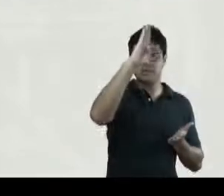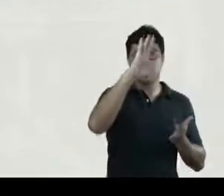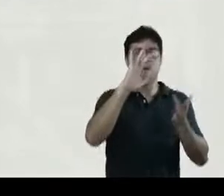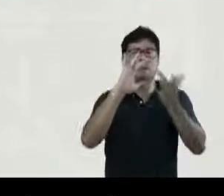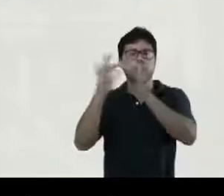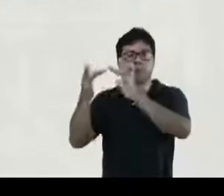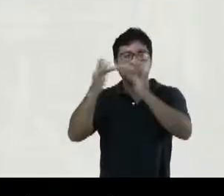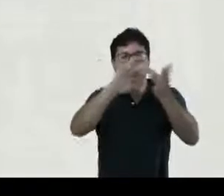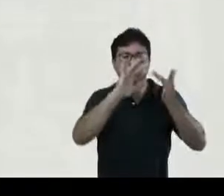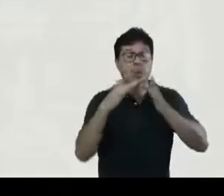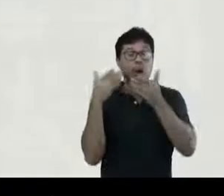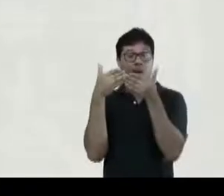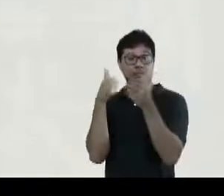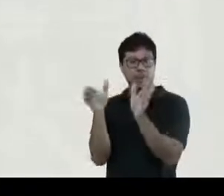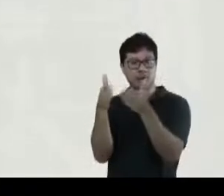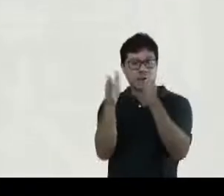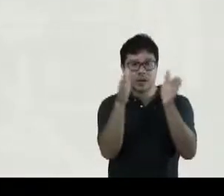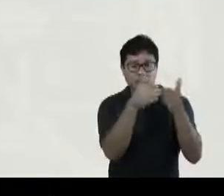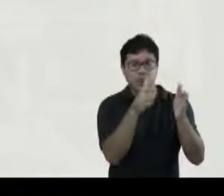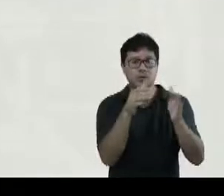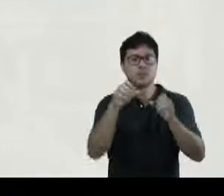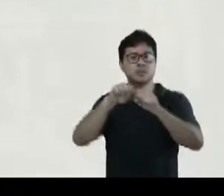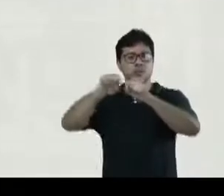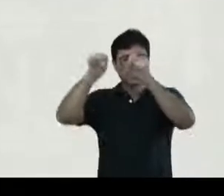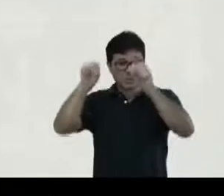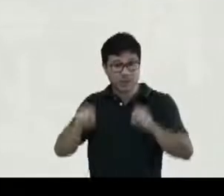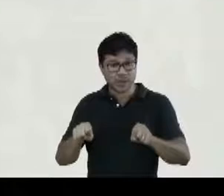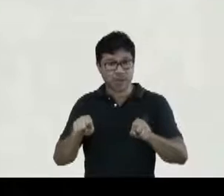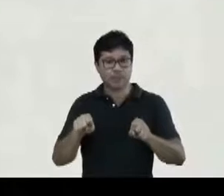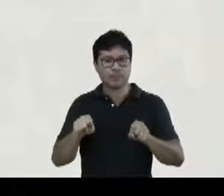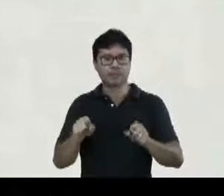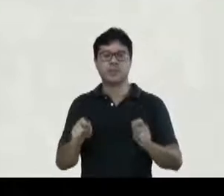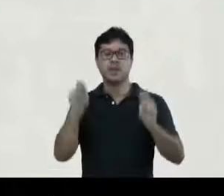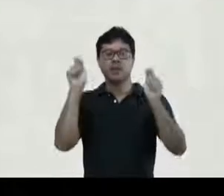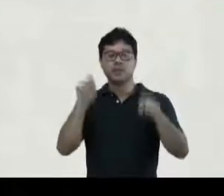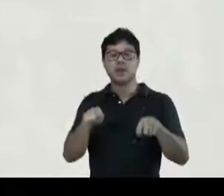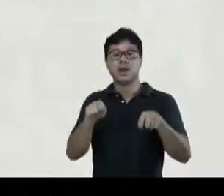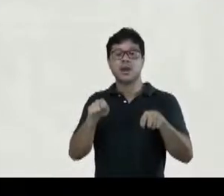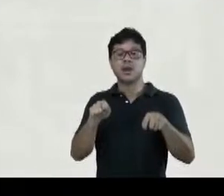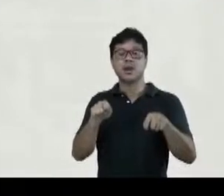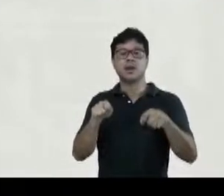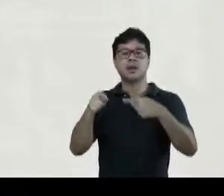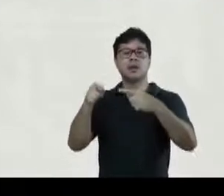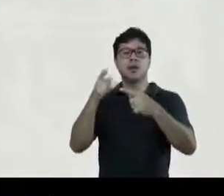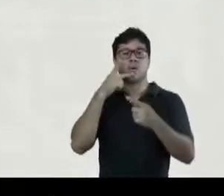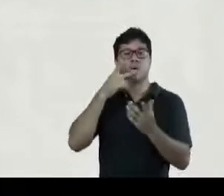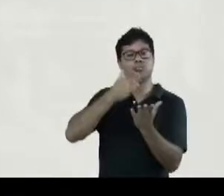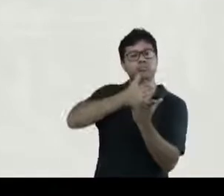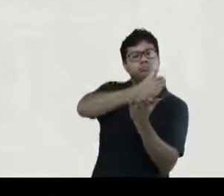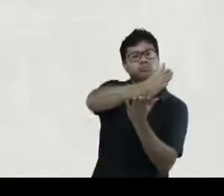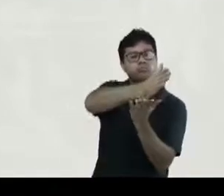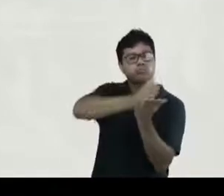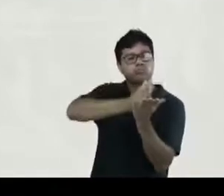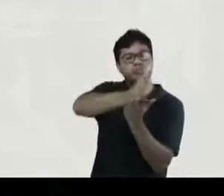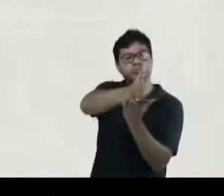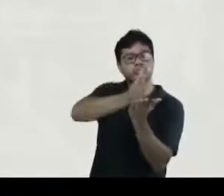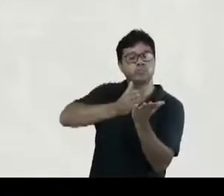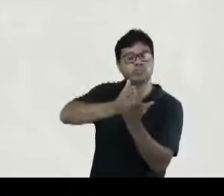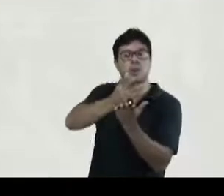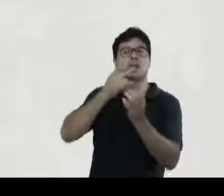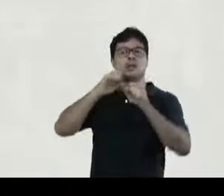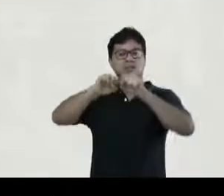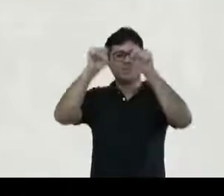Linked Open Data, das nicht nur Entitäten, sondern auch ihre